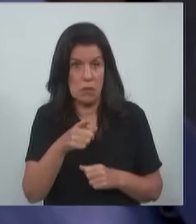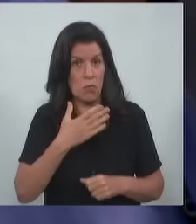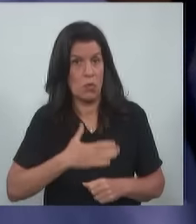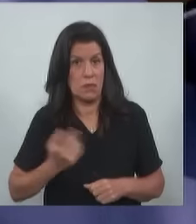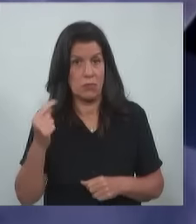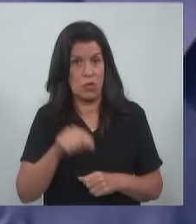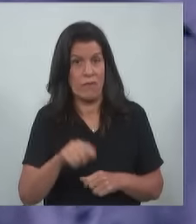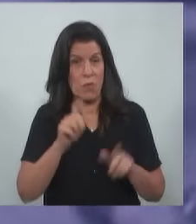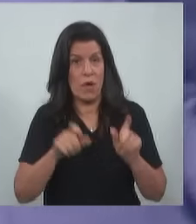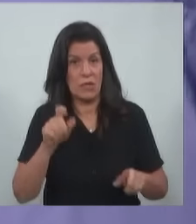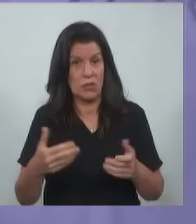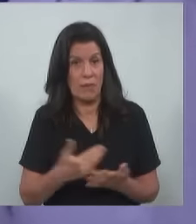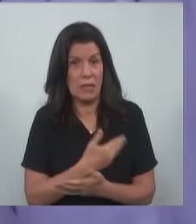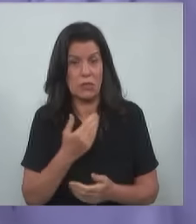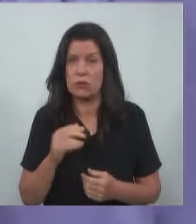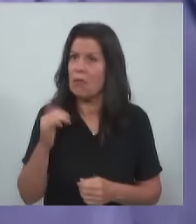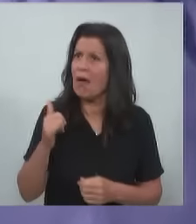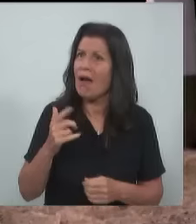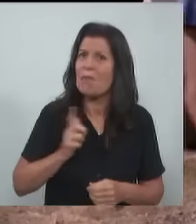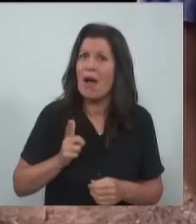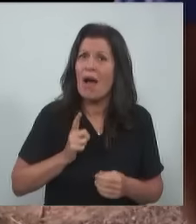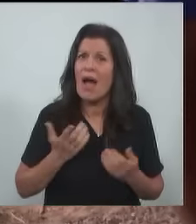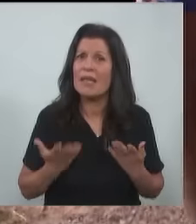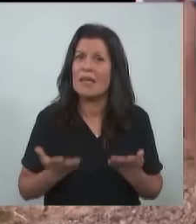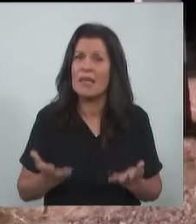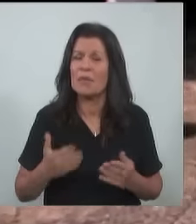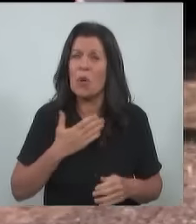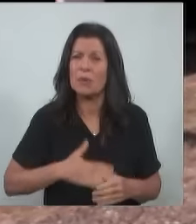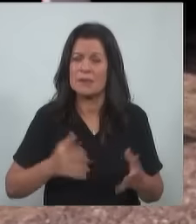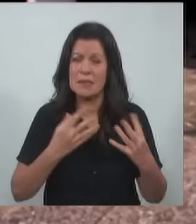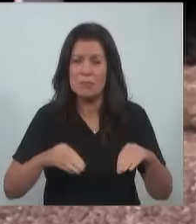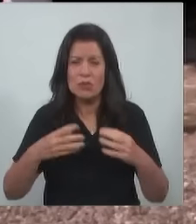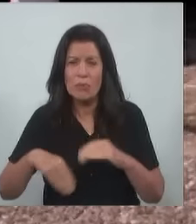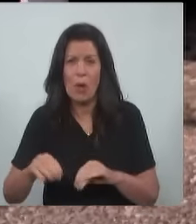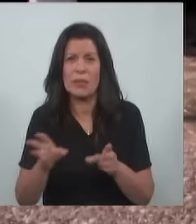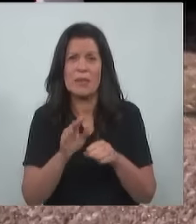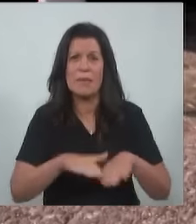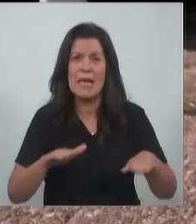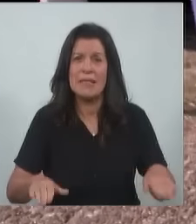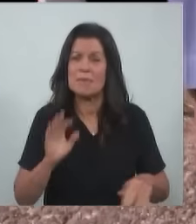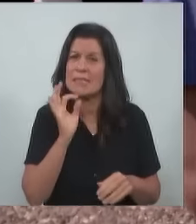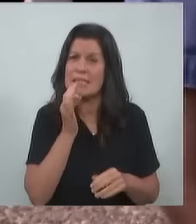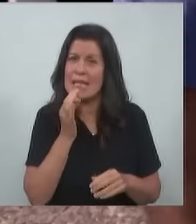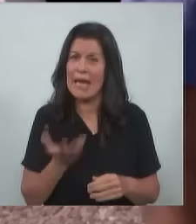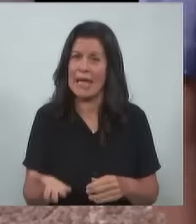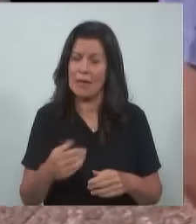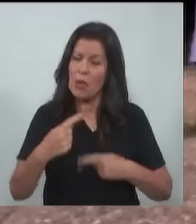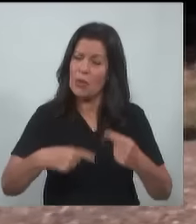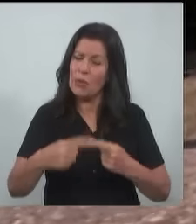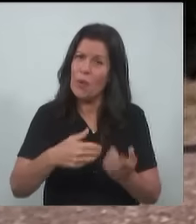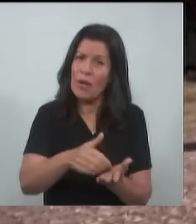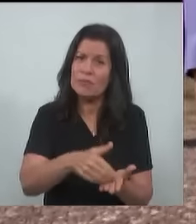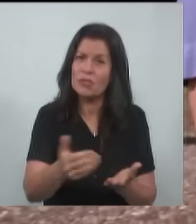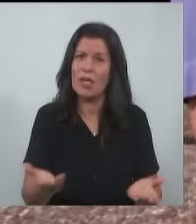האון? אנחנו מחכים שיבואו. אנחנו רוצים משפחות עם ילדים, צעירים שיהיו דור ההמשך, כי המבוגרים שיושבים בבתים פה לא רואים ילדים.